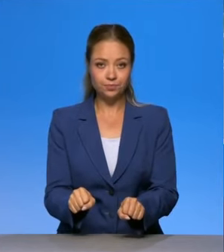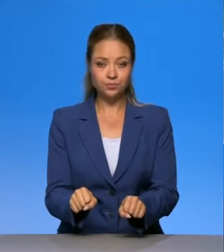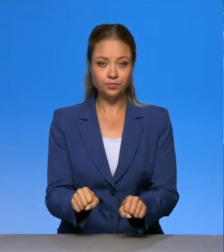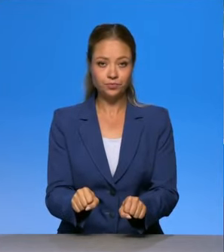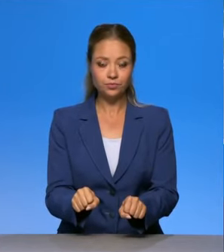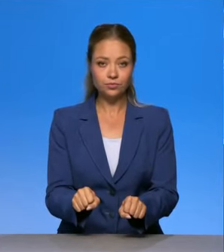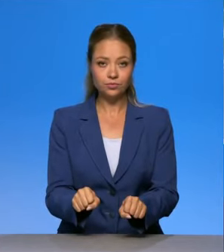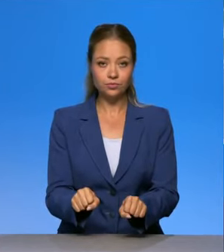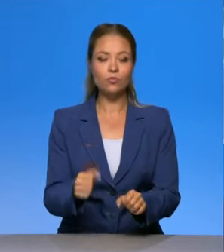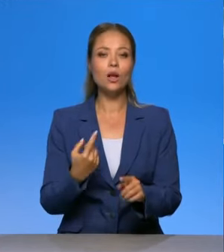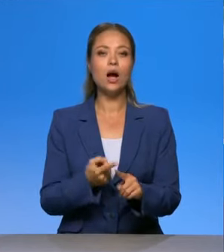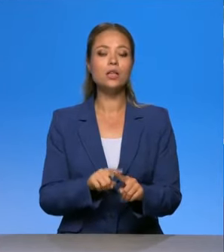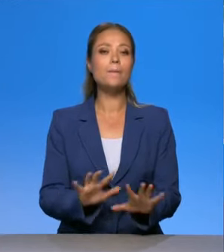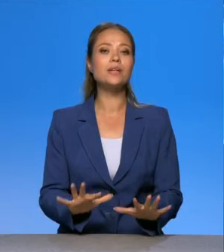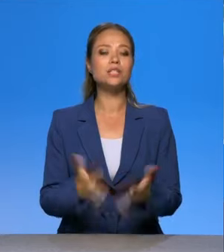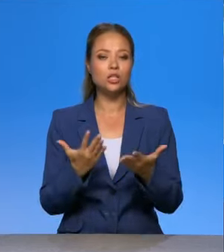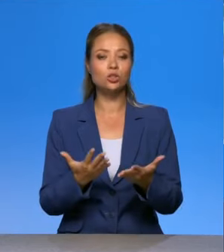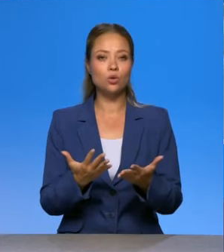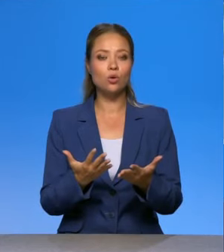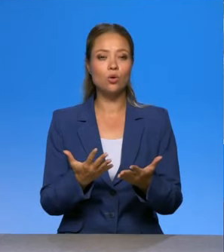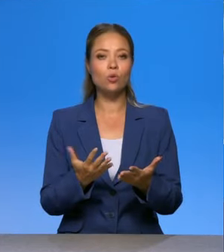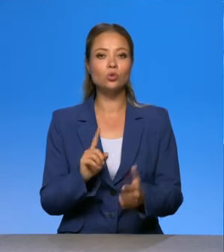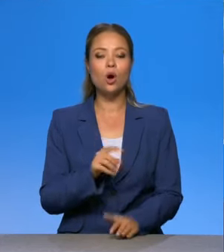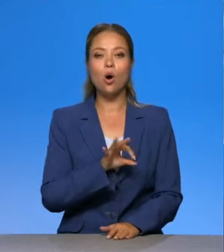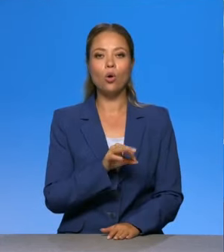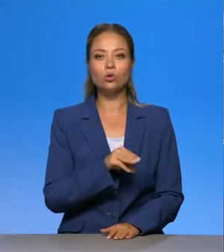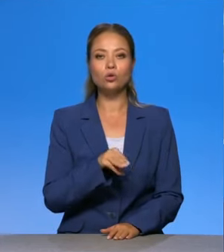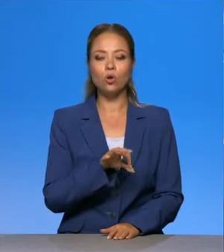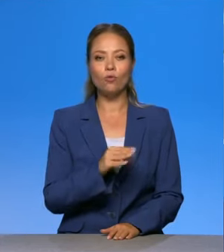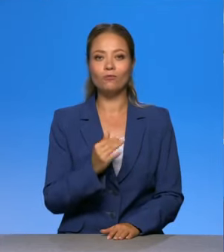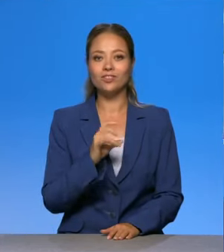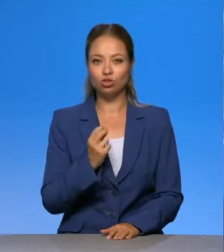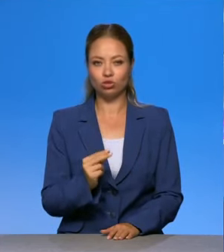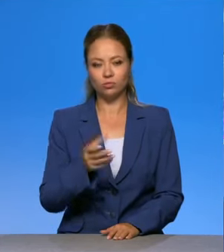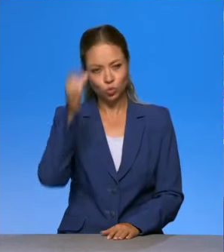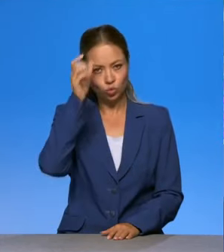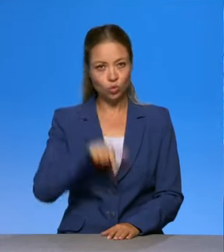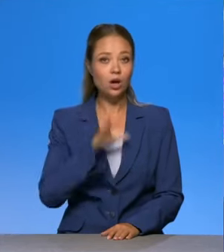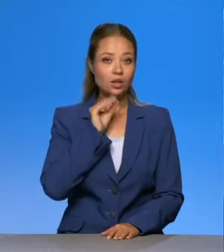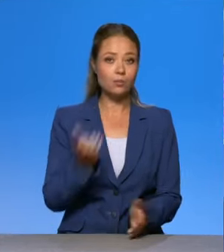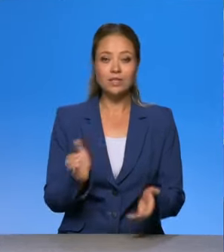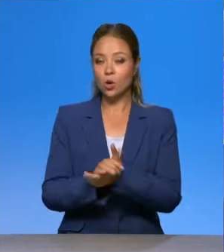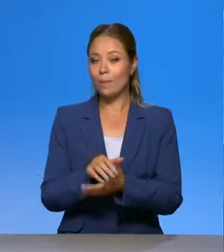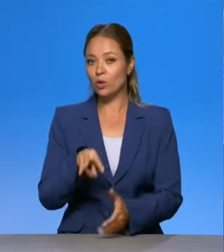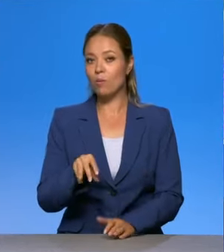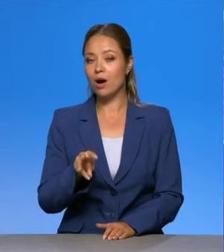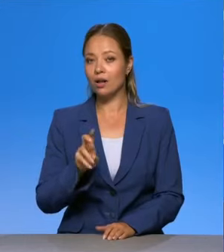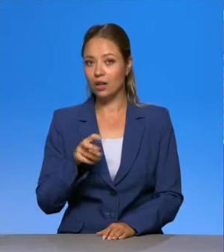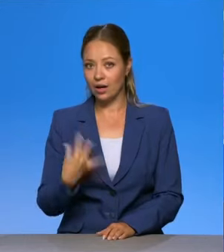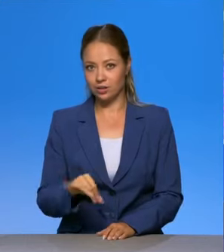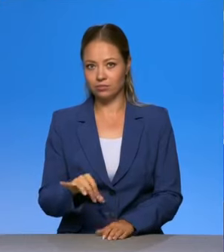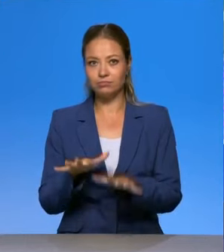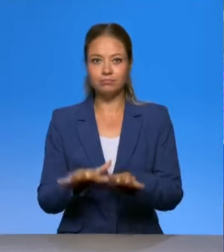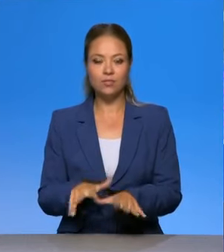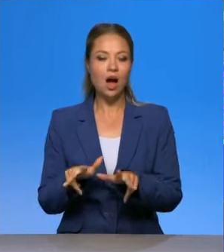А это произошло благодаря тому, что Отто Финш, некий ученый, познакомившись с Микухой Макуэем в Австралии, который находился там между своими